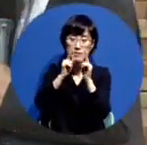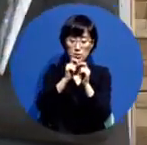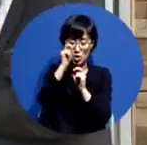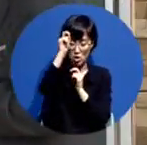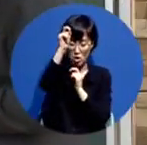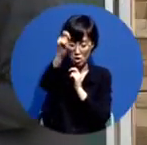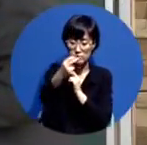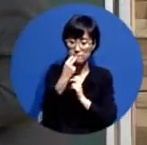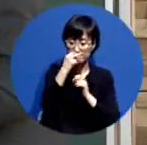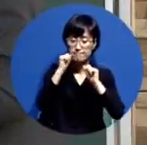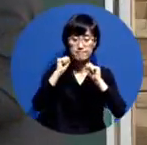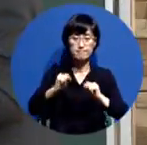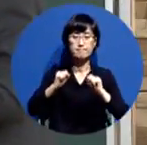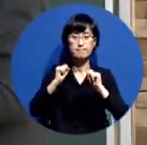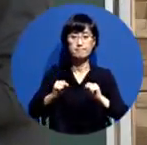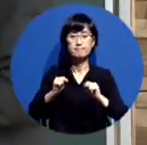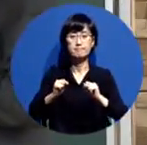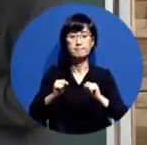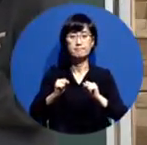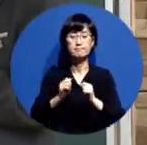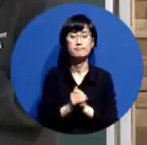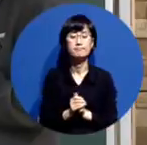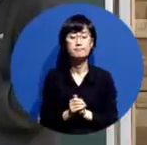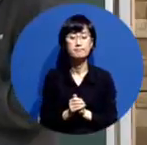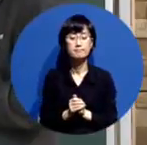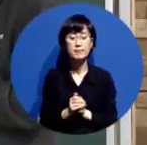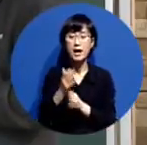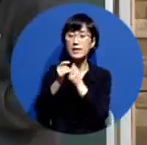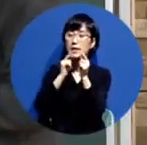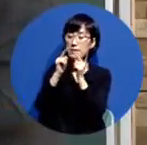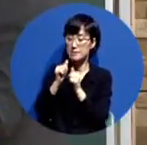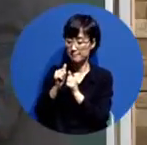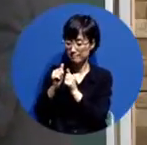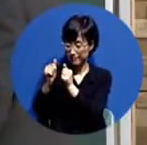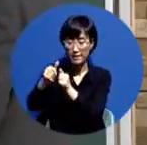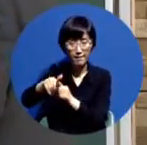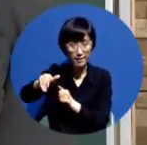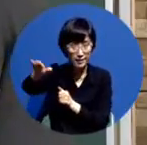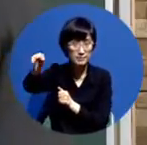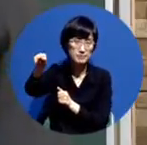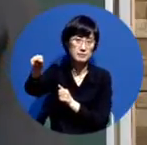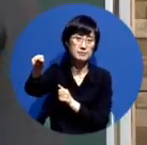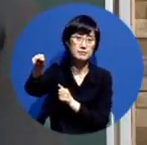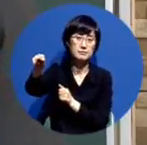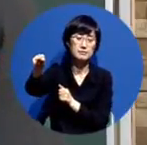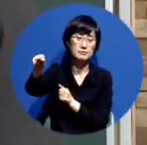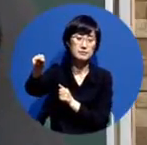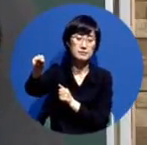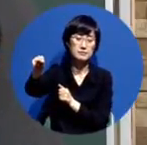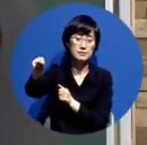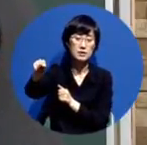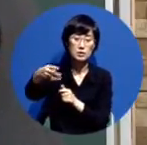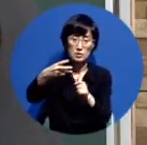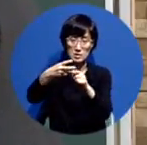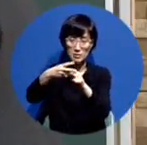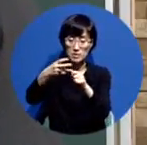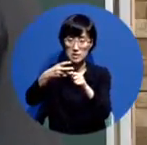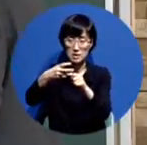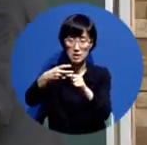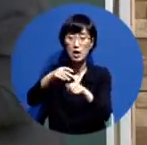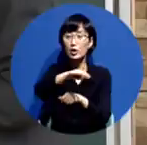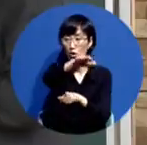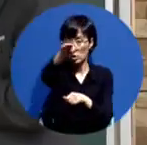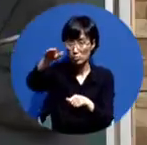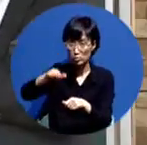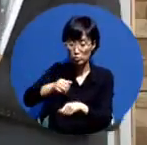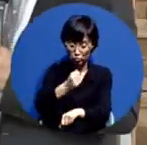有功效的 말씀따라가도록 跟着话语也是 그러면서 수고하는농부를또이야기합니다 并且说是什